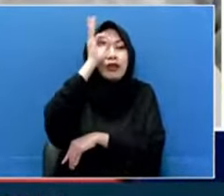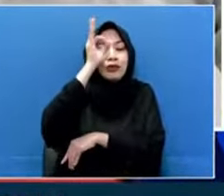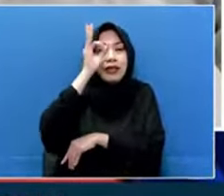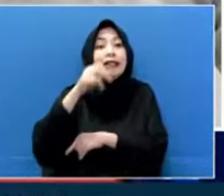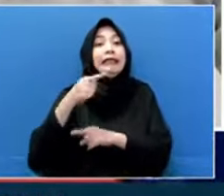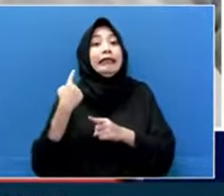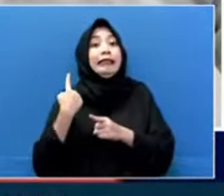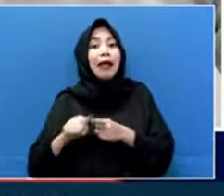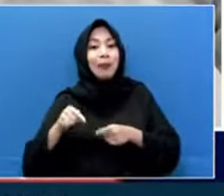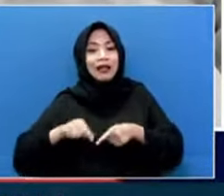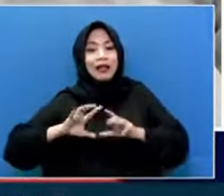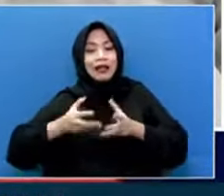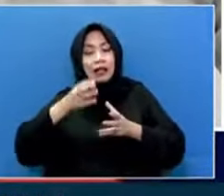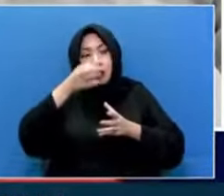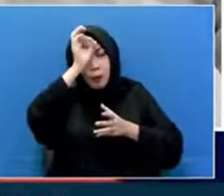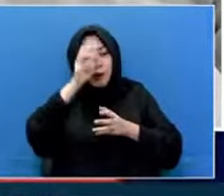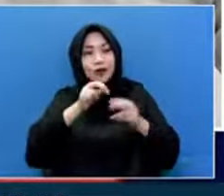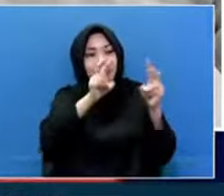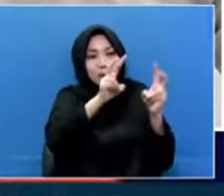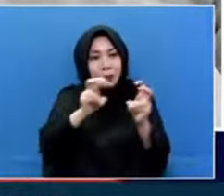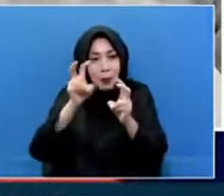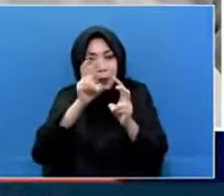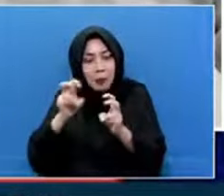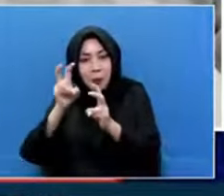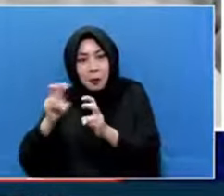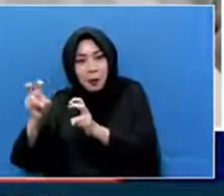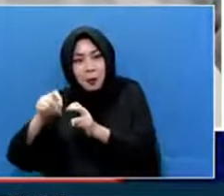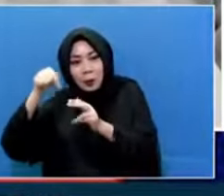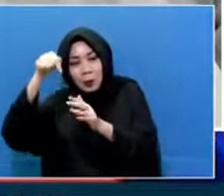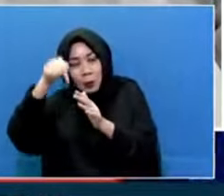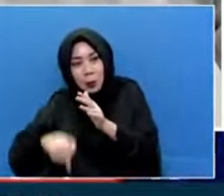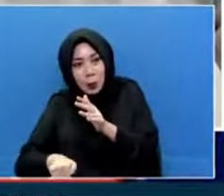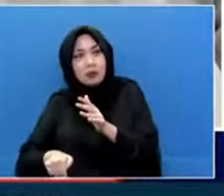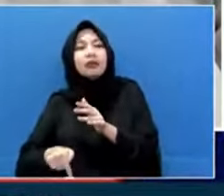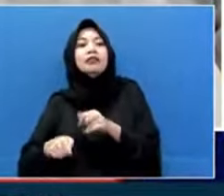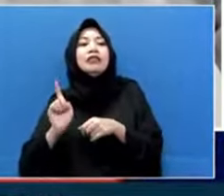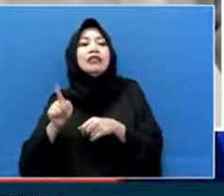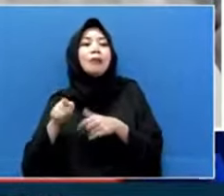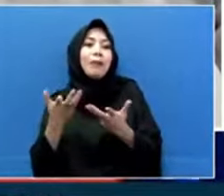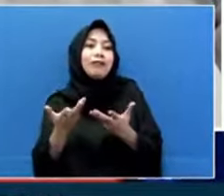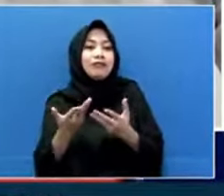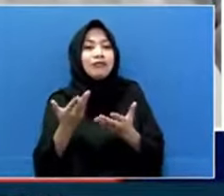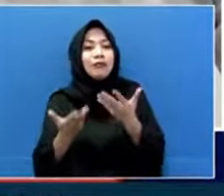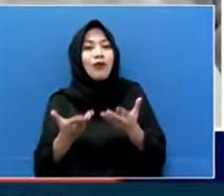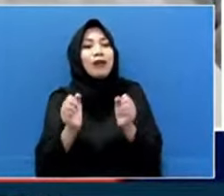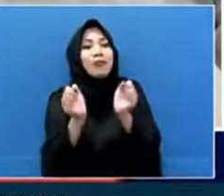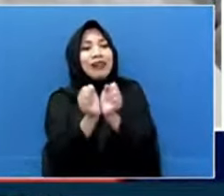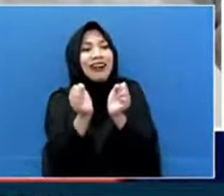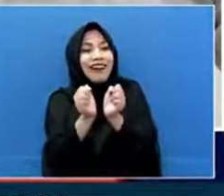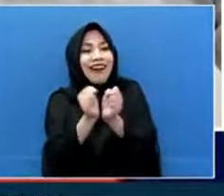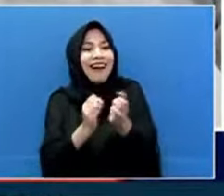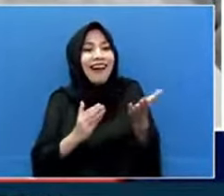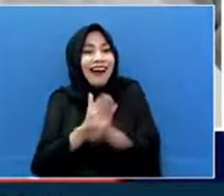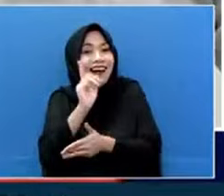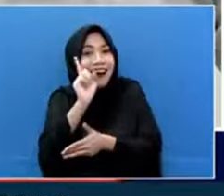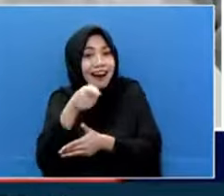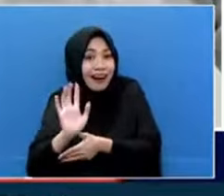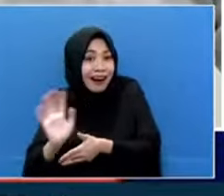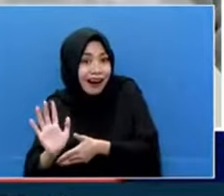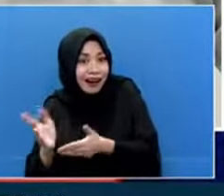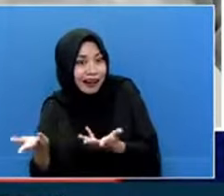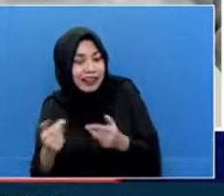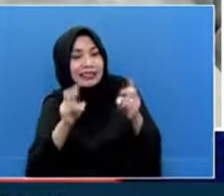kepolisian masih melakukan penyelidikan Apakah memang ada ee dugaan pelanggaran pindana di situ kalau memang ada mungkin kami